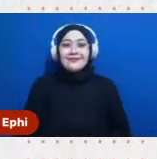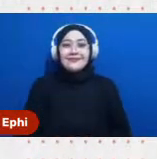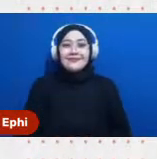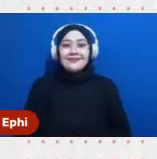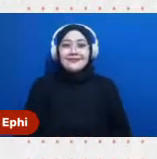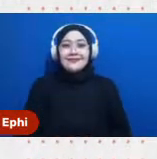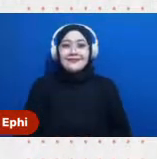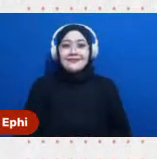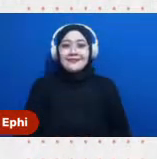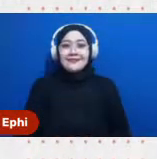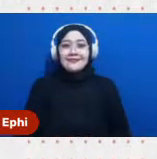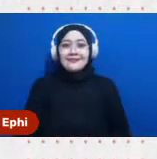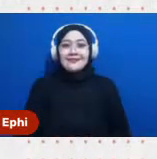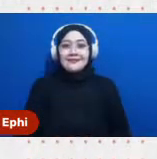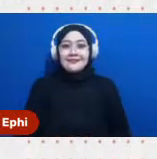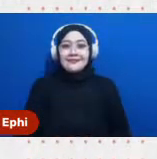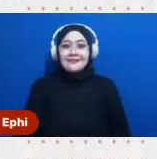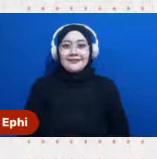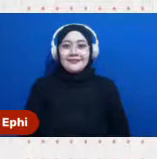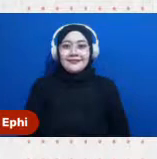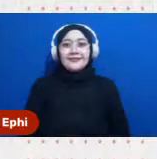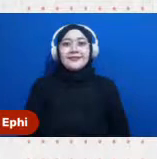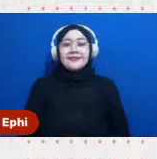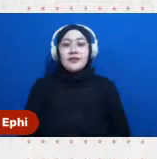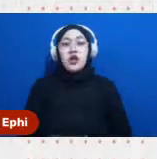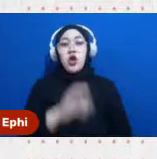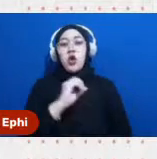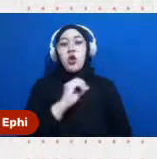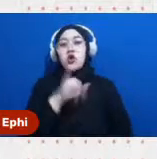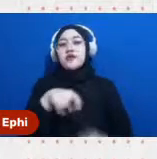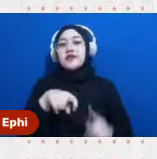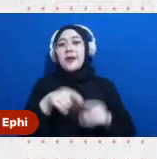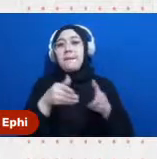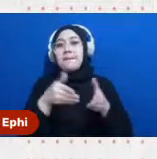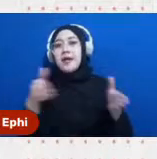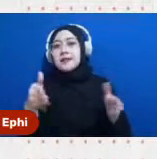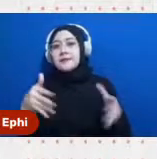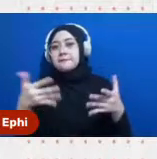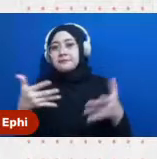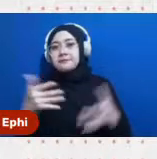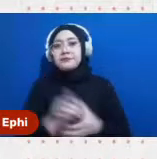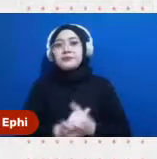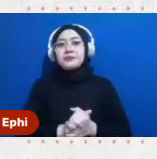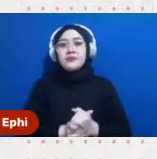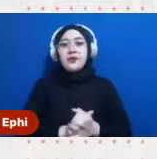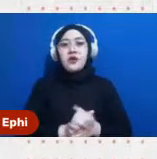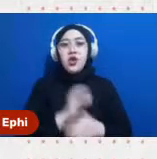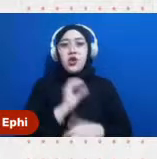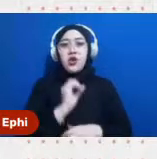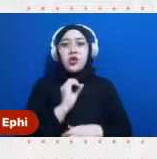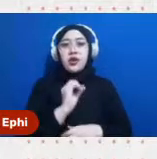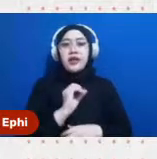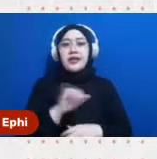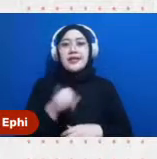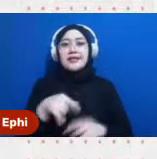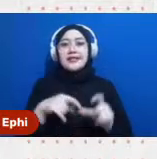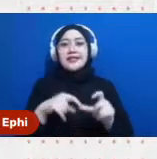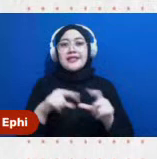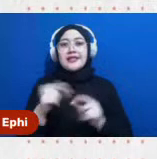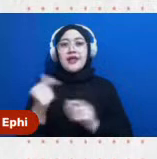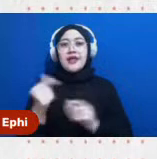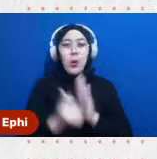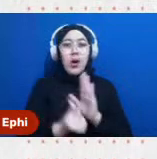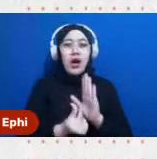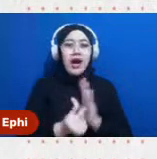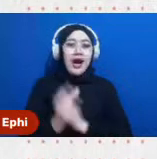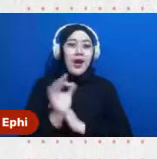Okay. Apa kepanjangan dari OJK? Otoritas Jasa Keuangan atau Otoritas Jasa Keuangan?